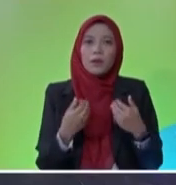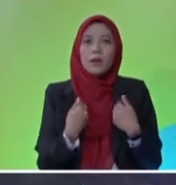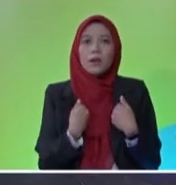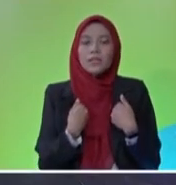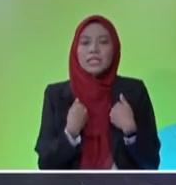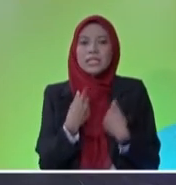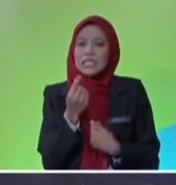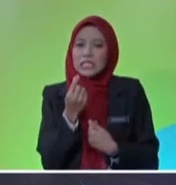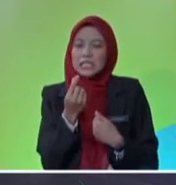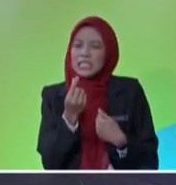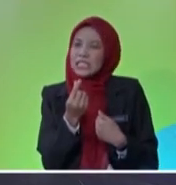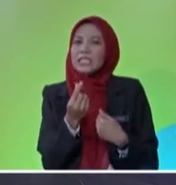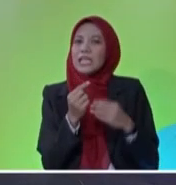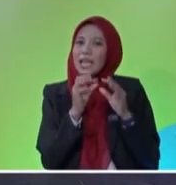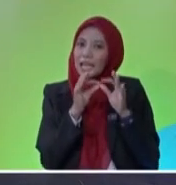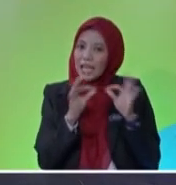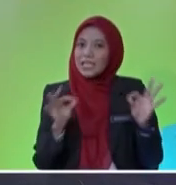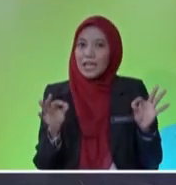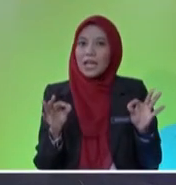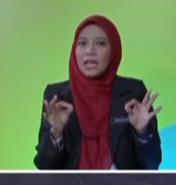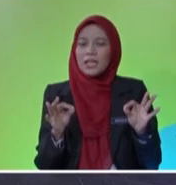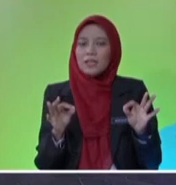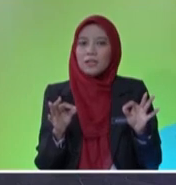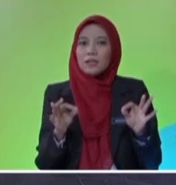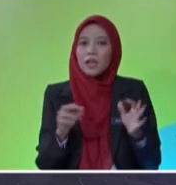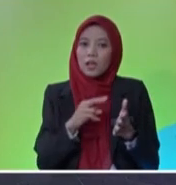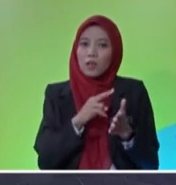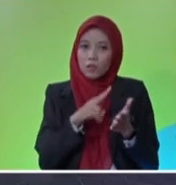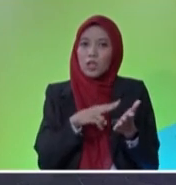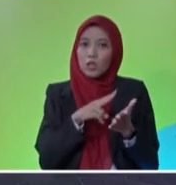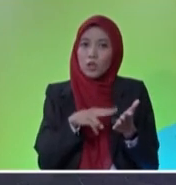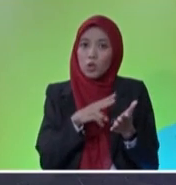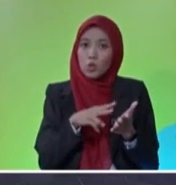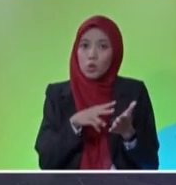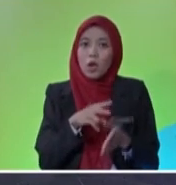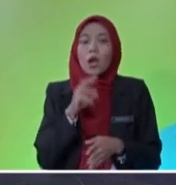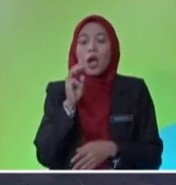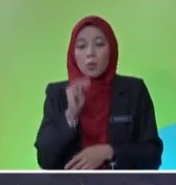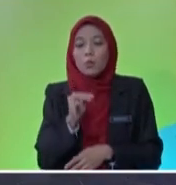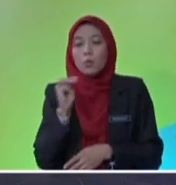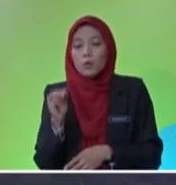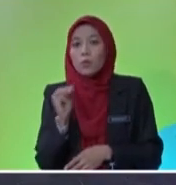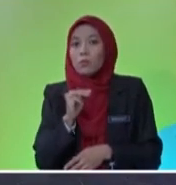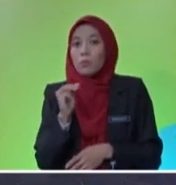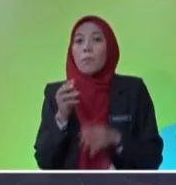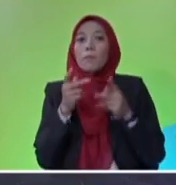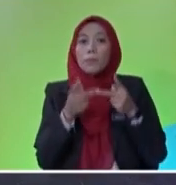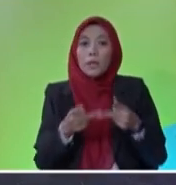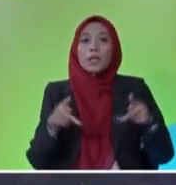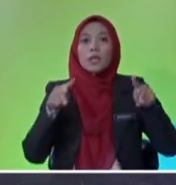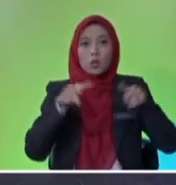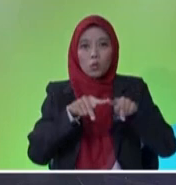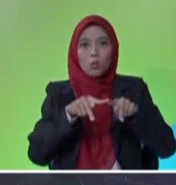Mbak ayah disitu sepatunya berdasarkan video tadi murid penuh murid belum merancang